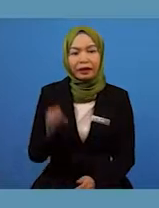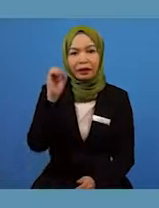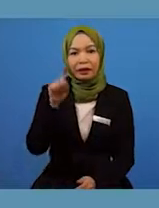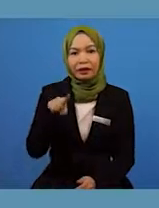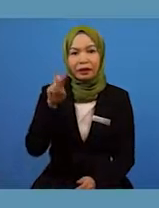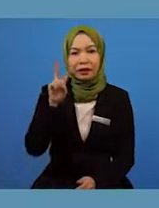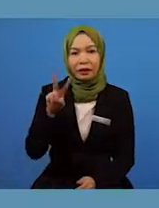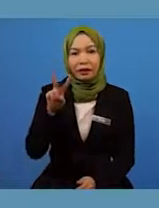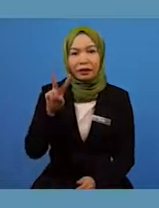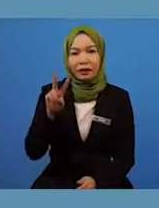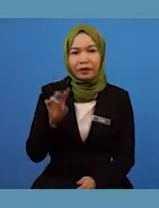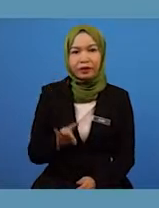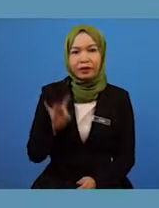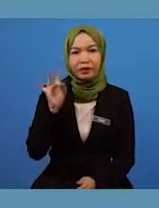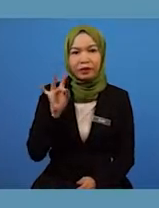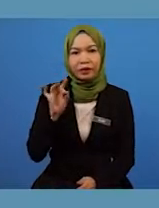0.28 gram oktana